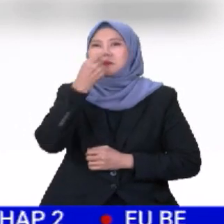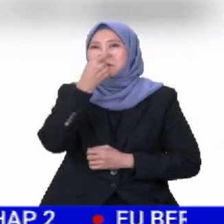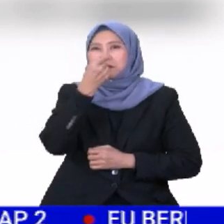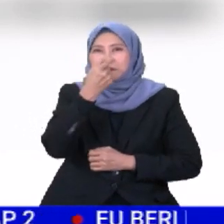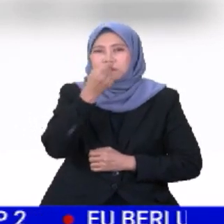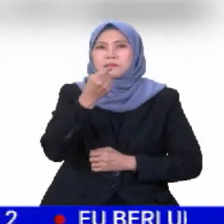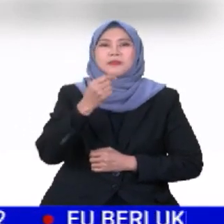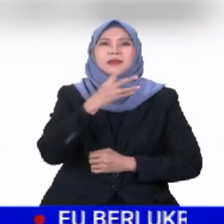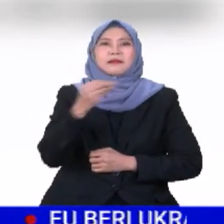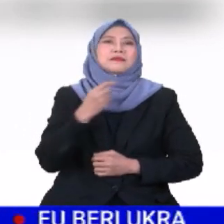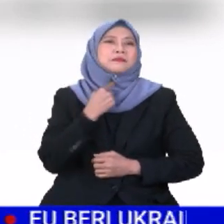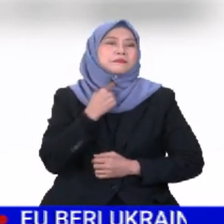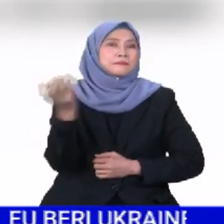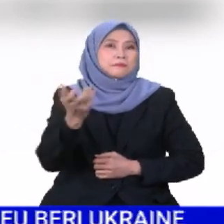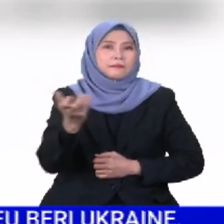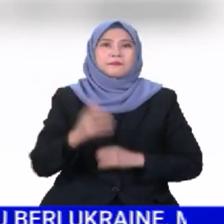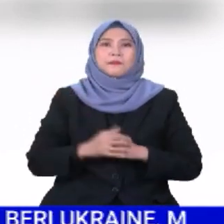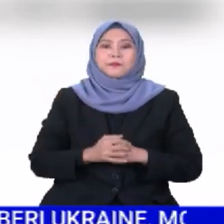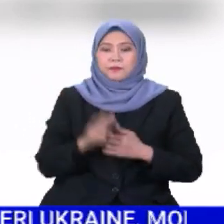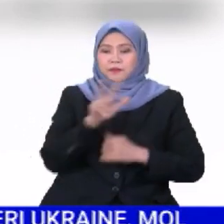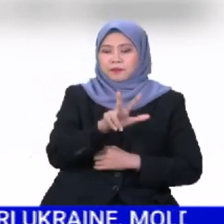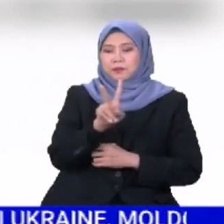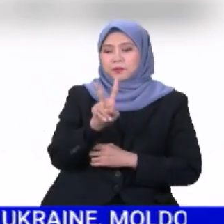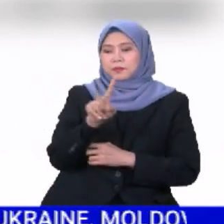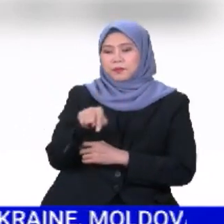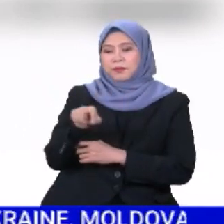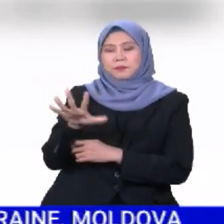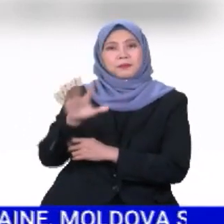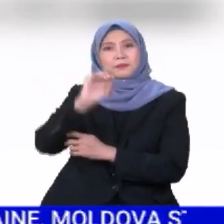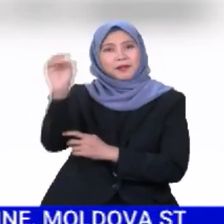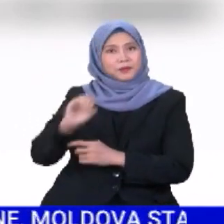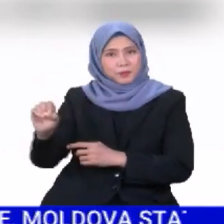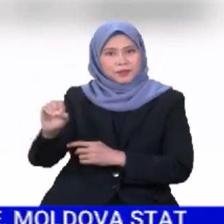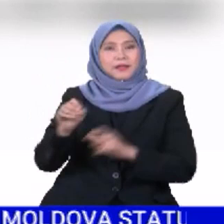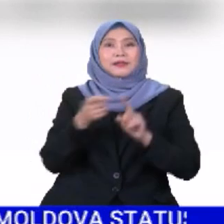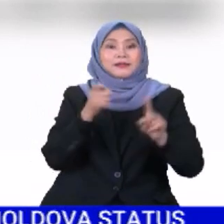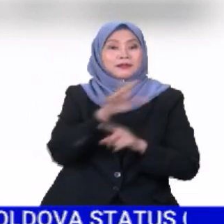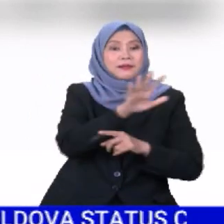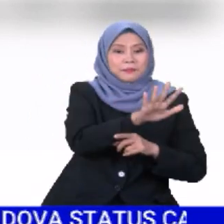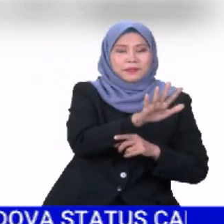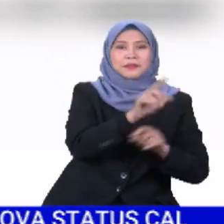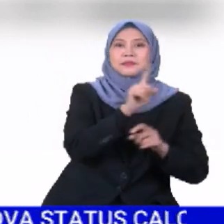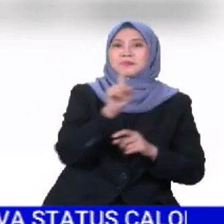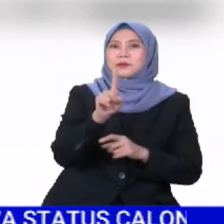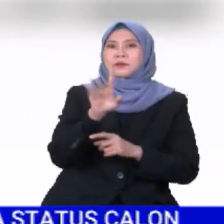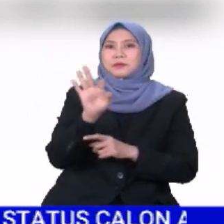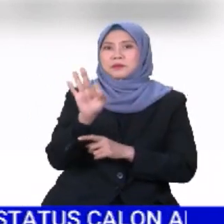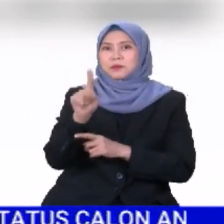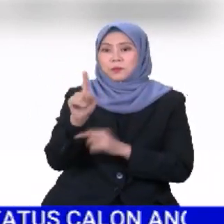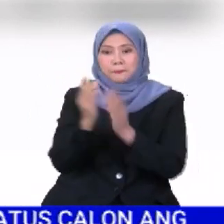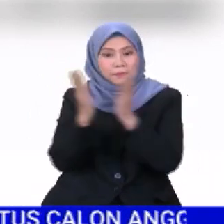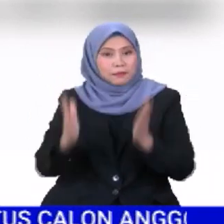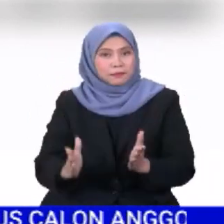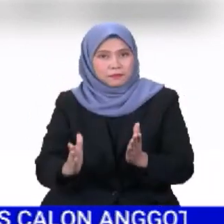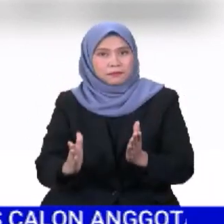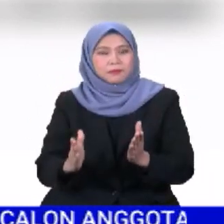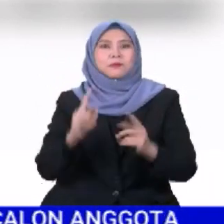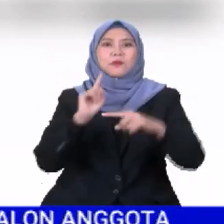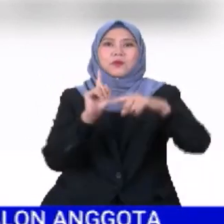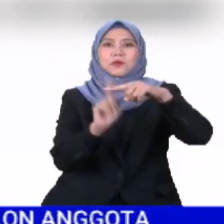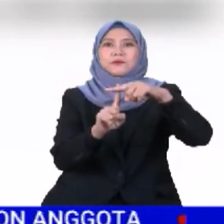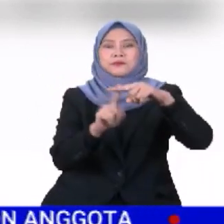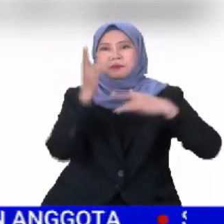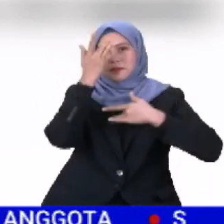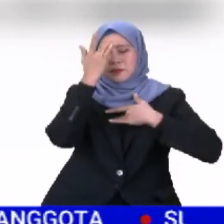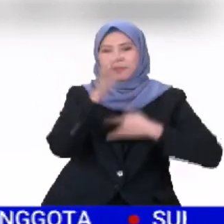tekak kadar serangan jangkitan 32/5 peratus 5 daripada 191 pelajar itu positif